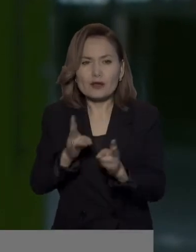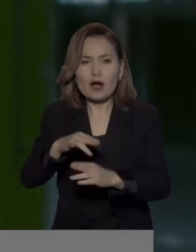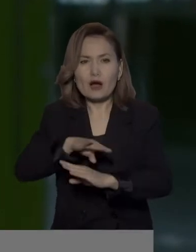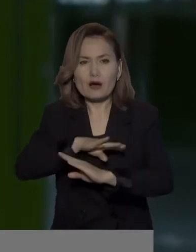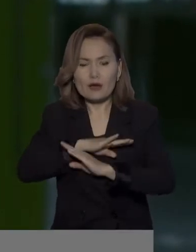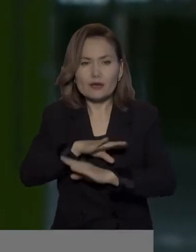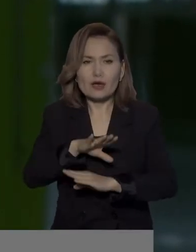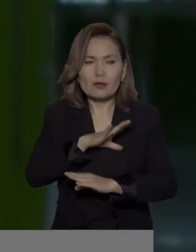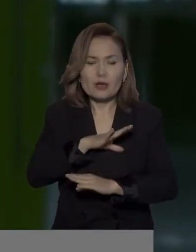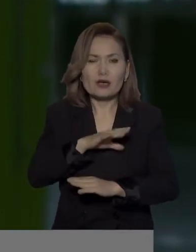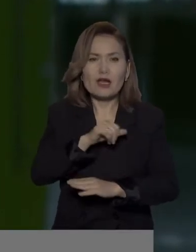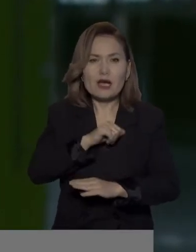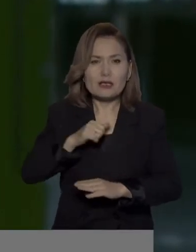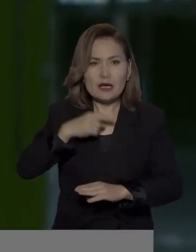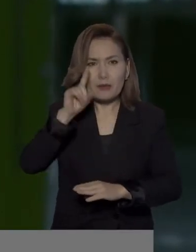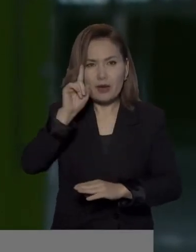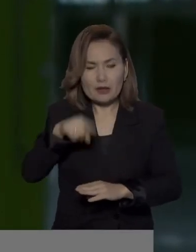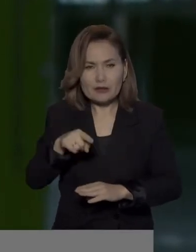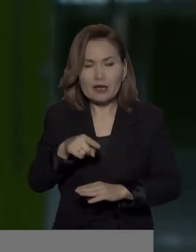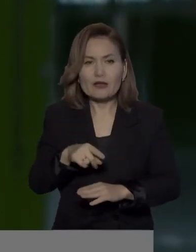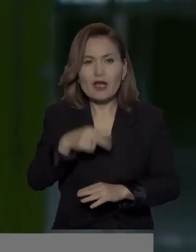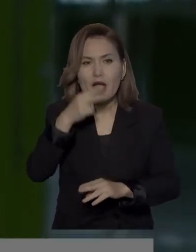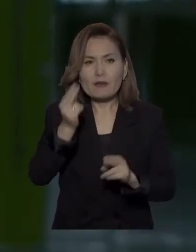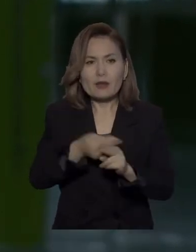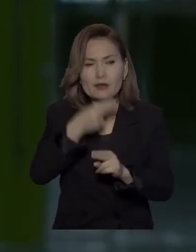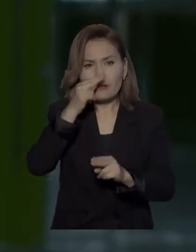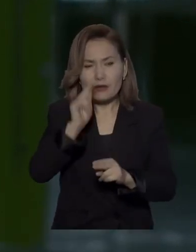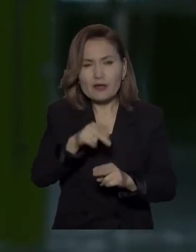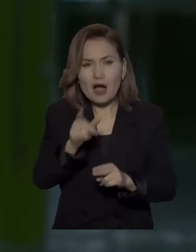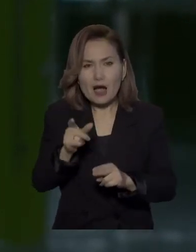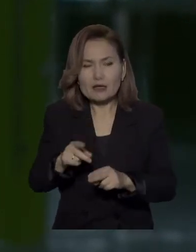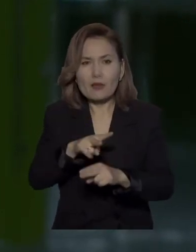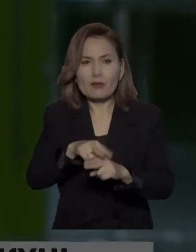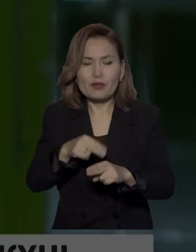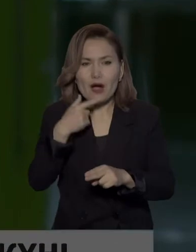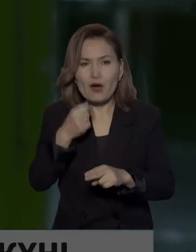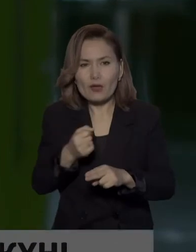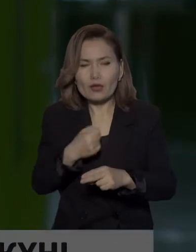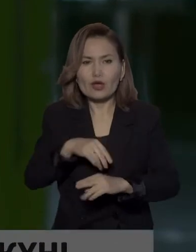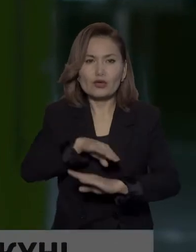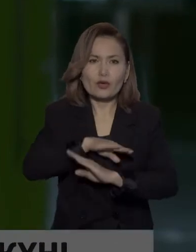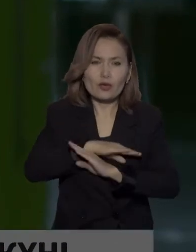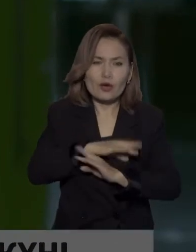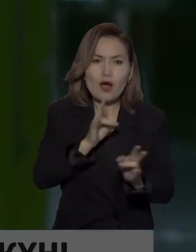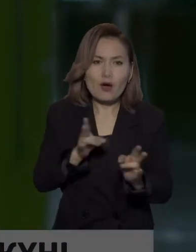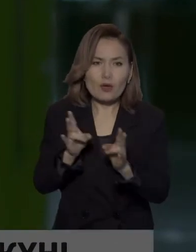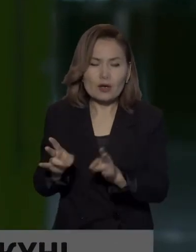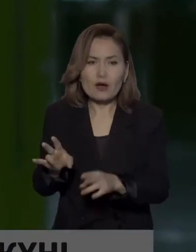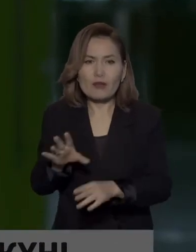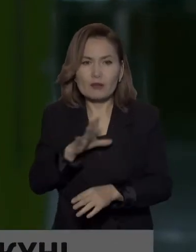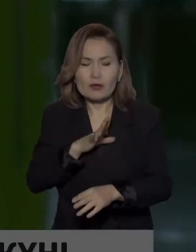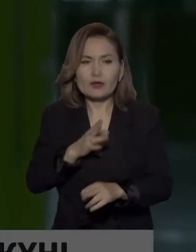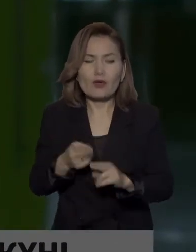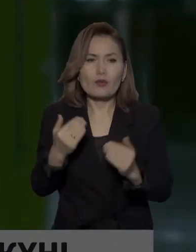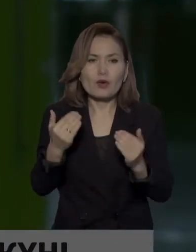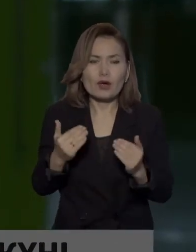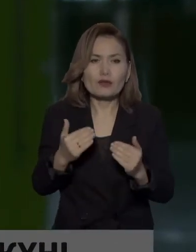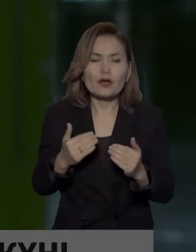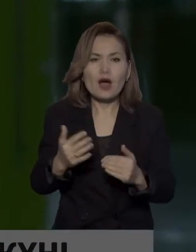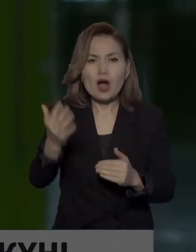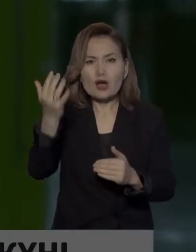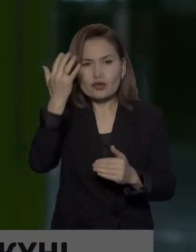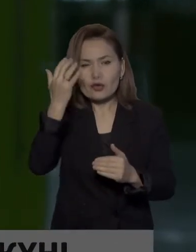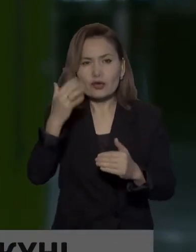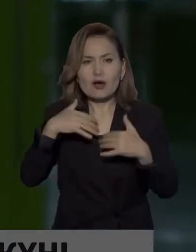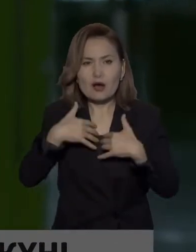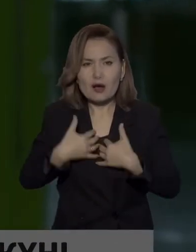арасында өздеріңізде білесіздер, бейбіт тұрғындар, әскерилер мен тәртіп сақшылары, ұлттық қауіпсіздік комитетінің өкілдері бар. Бүгінгі қаралы күнде